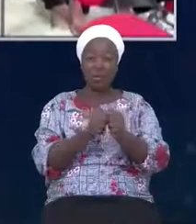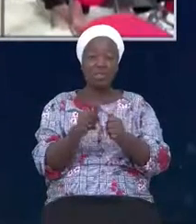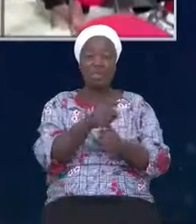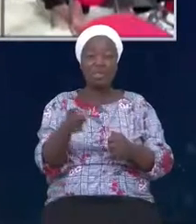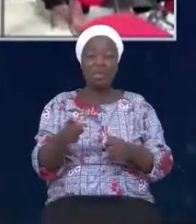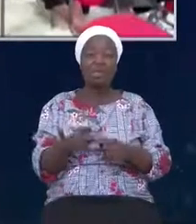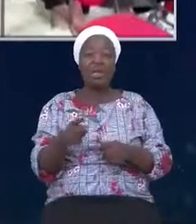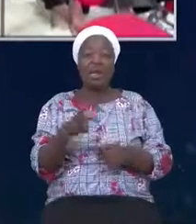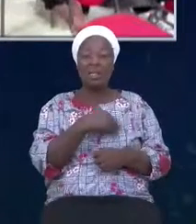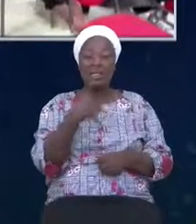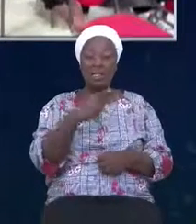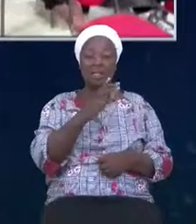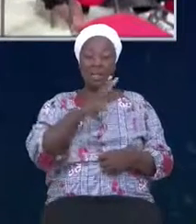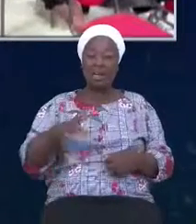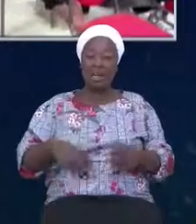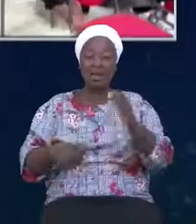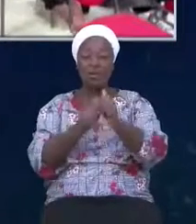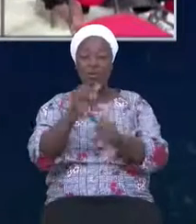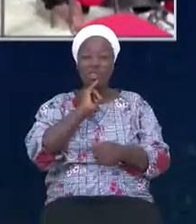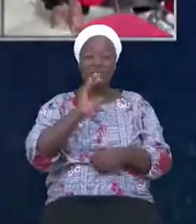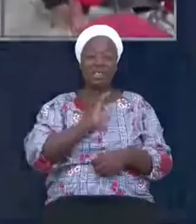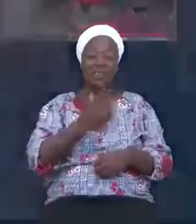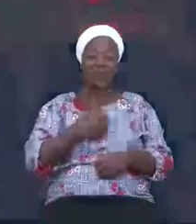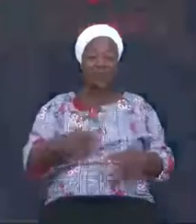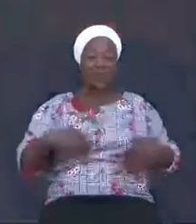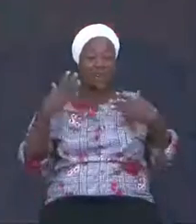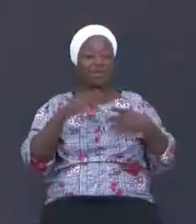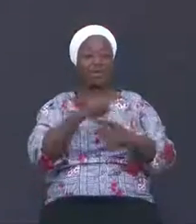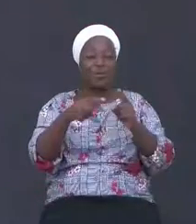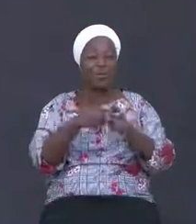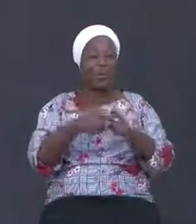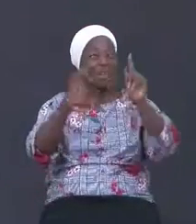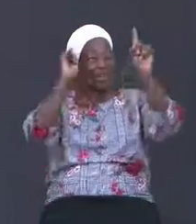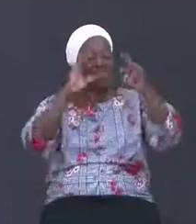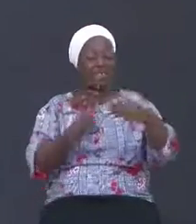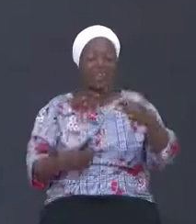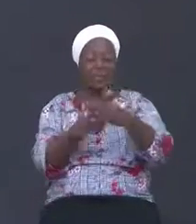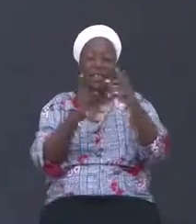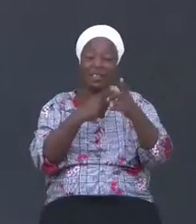qui est notre vie, quand il paraîtra, alors vous paraîtrez aussi